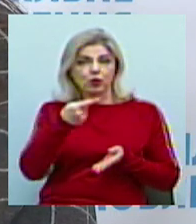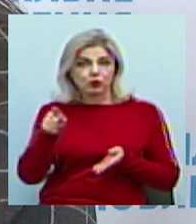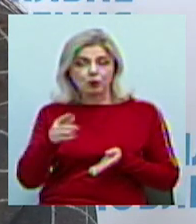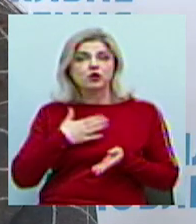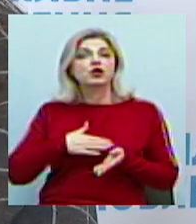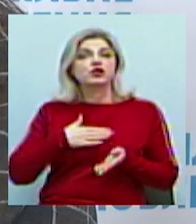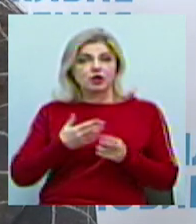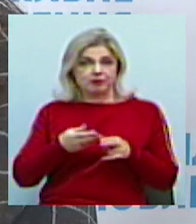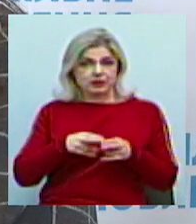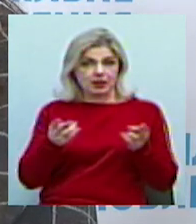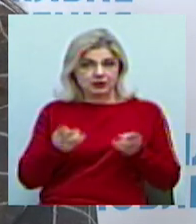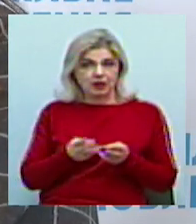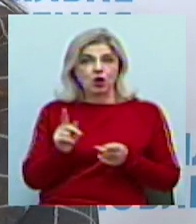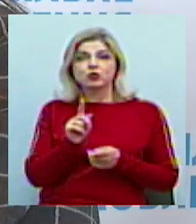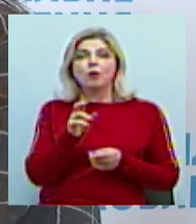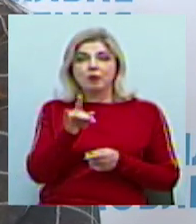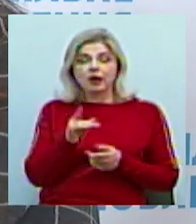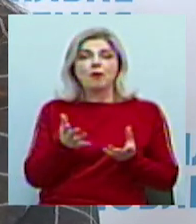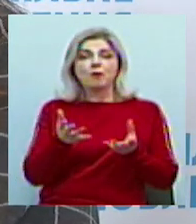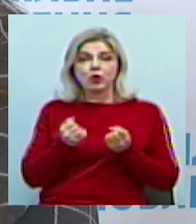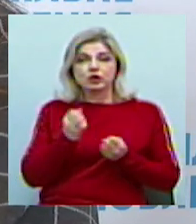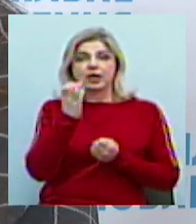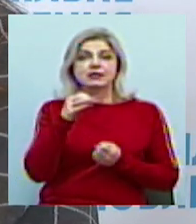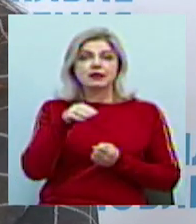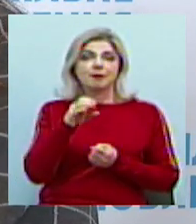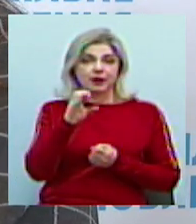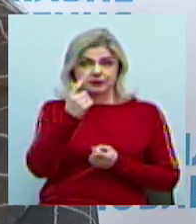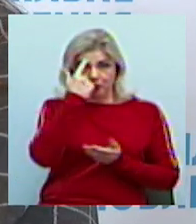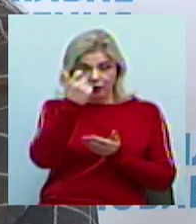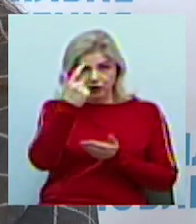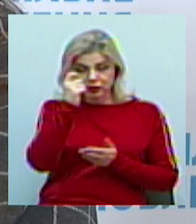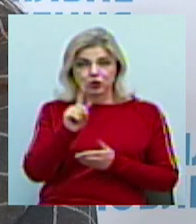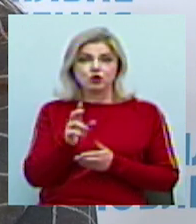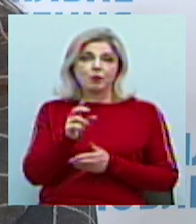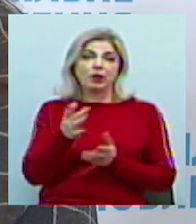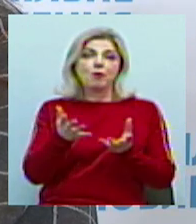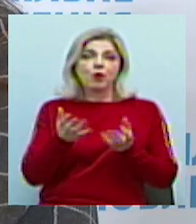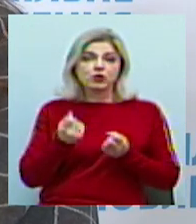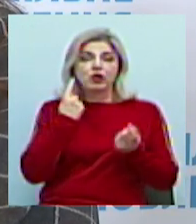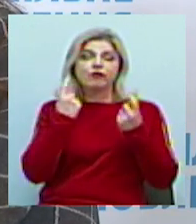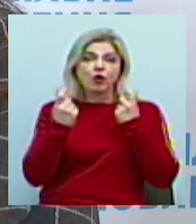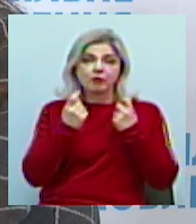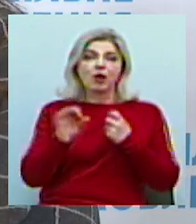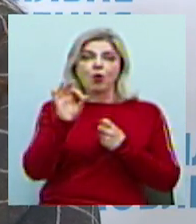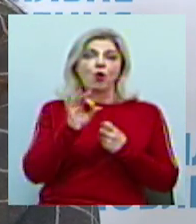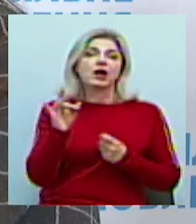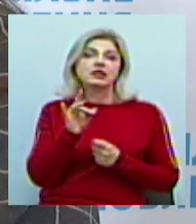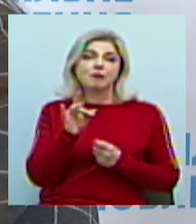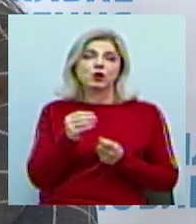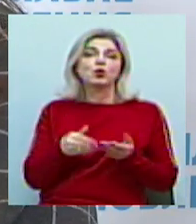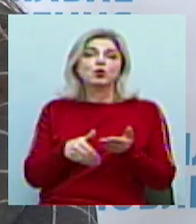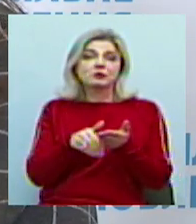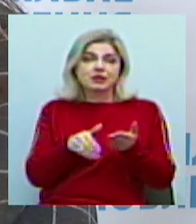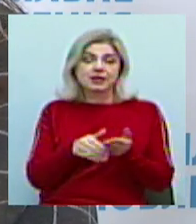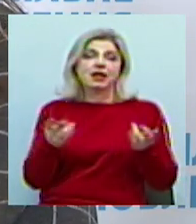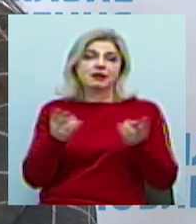це потрібно. Так от, саме для того, щоб отримати смс-повідомлення, для того, щоб отримати інформацію про розмір субсидій, нам потрібен